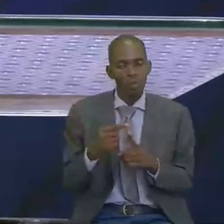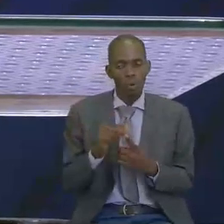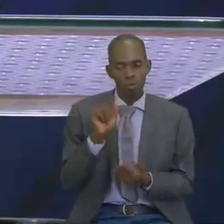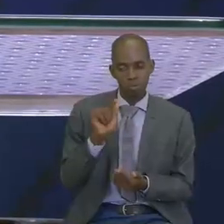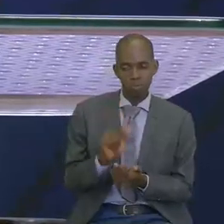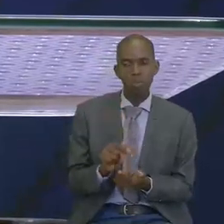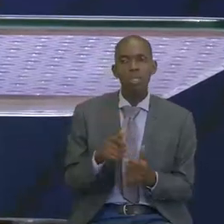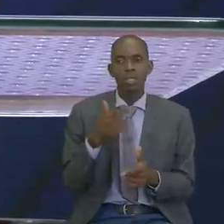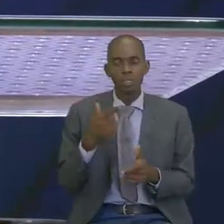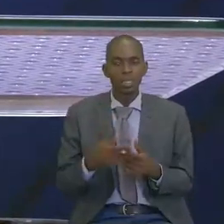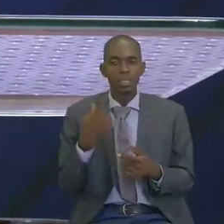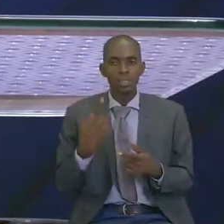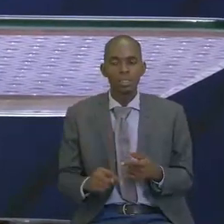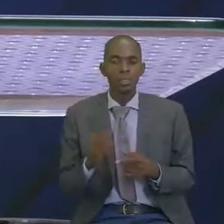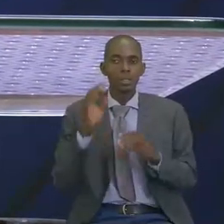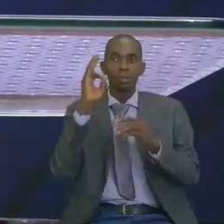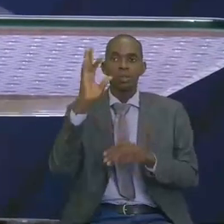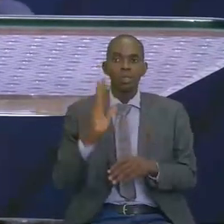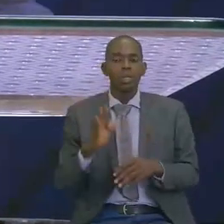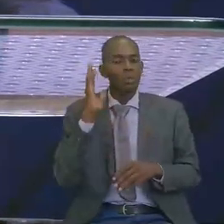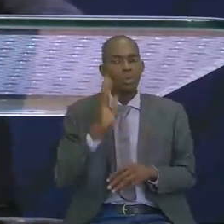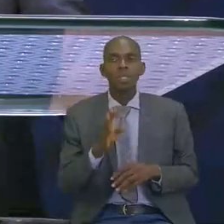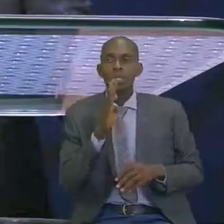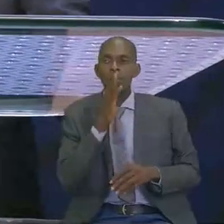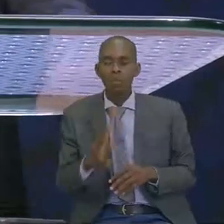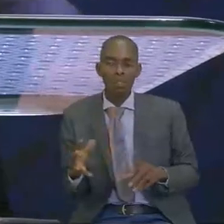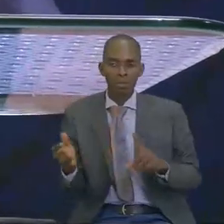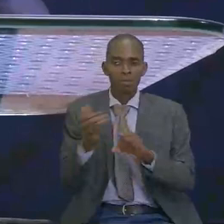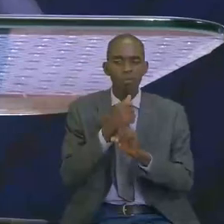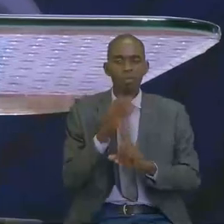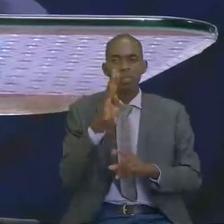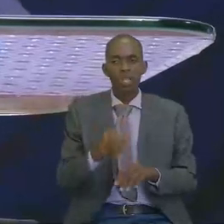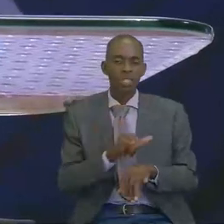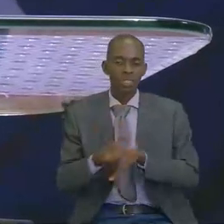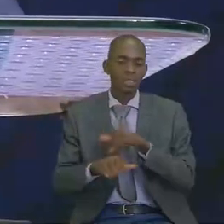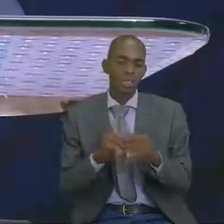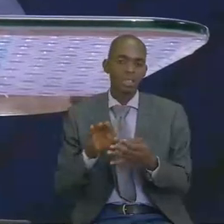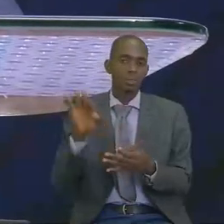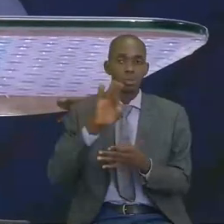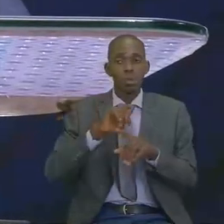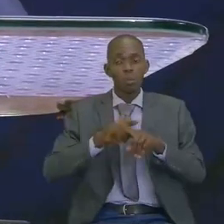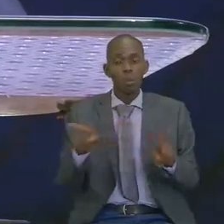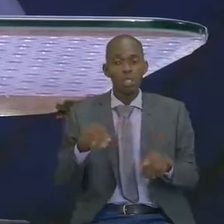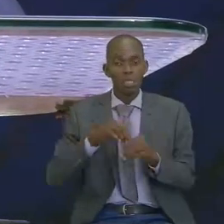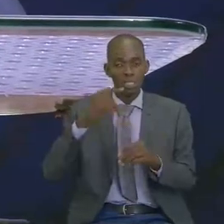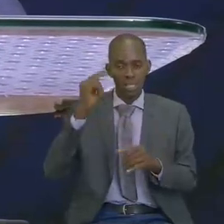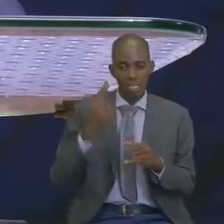écouter, et le prédicateur serait séduit par les esprits séducteurs. C'est le dernier jour. On sait que quelques-uns abandonneront